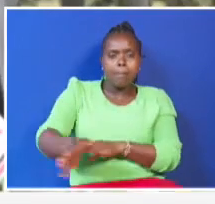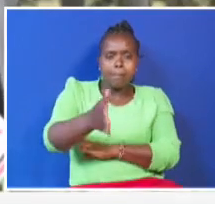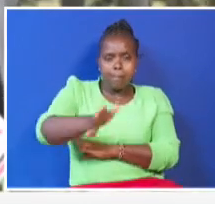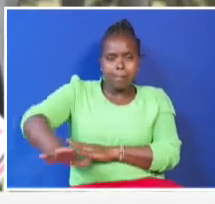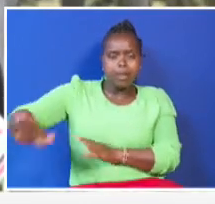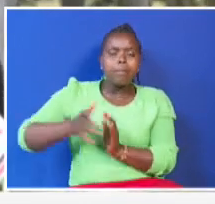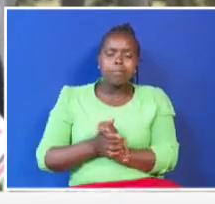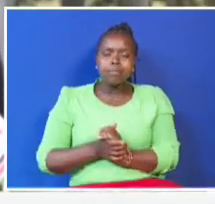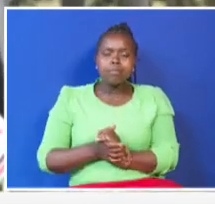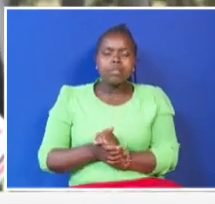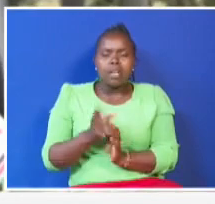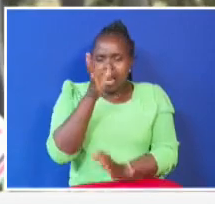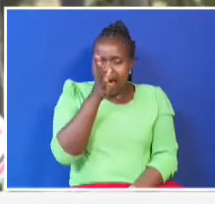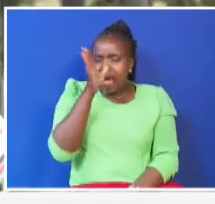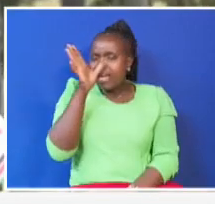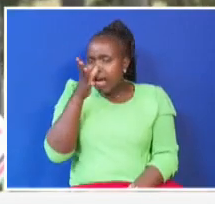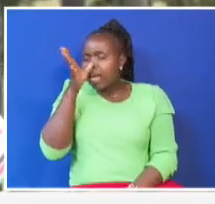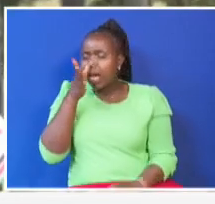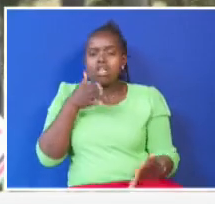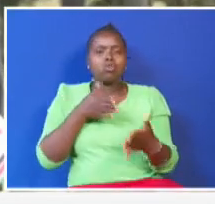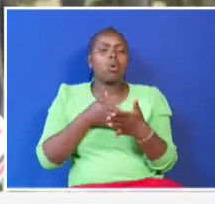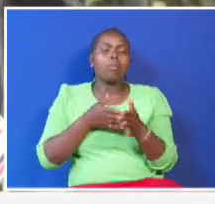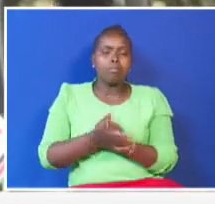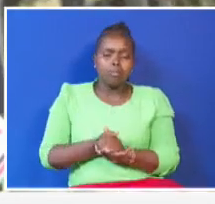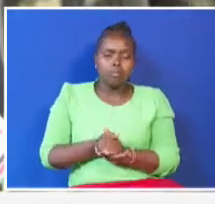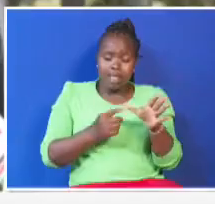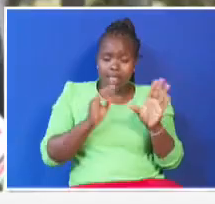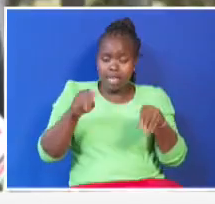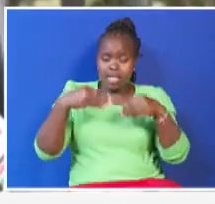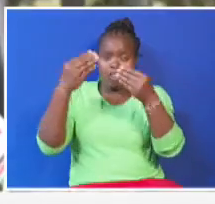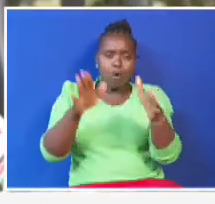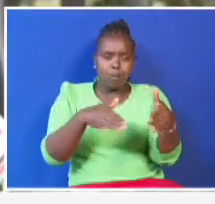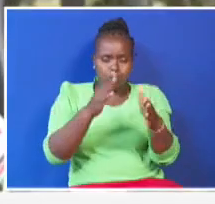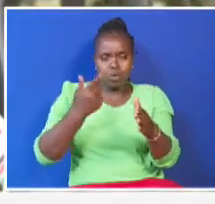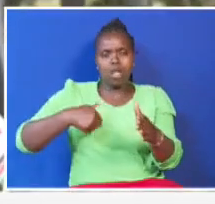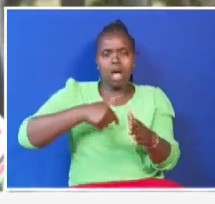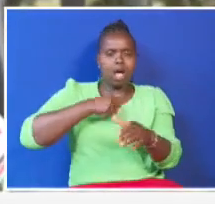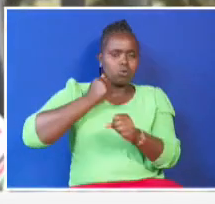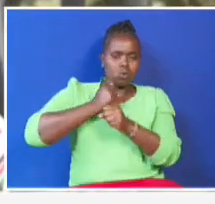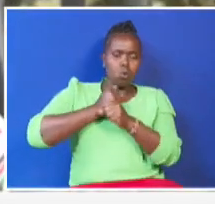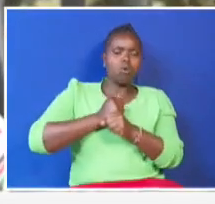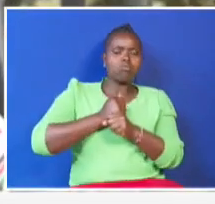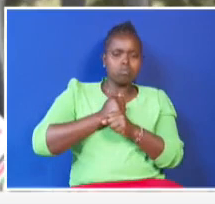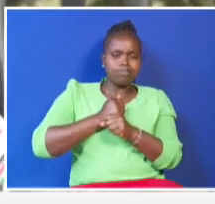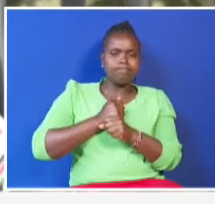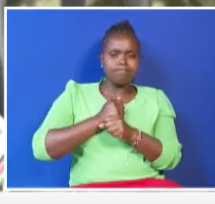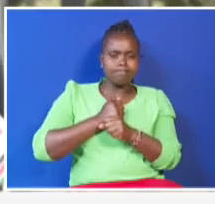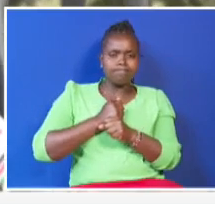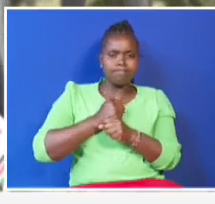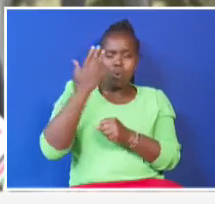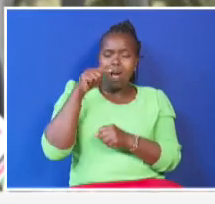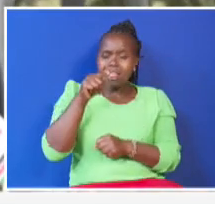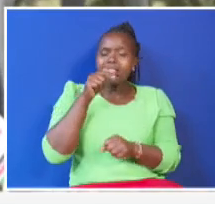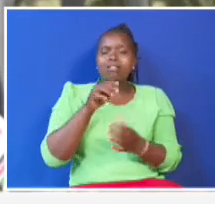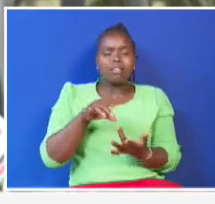ya kudanganywa tuachane naye. Na tufaane nafasi tufanyie ile kazi ya muhimu. Hii ndio kazi